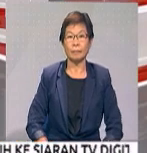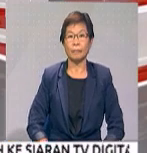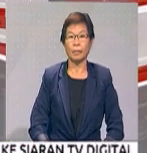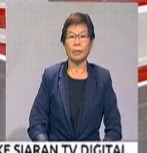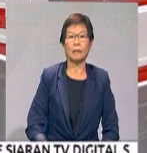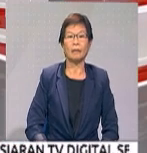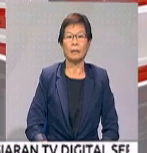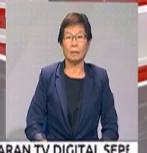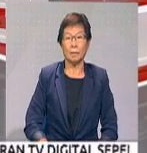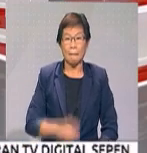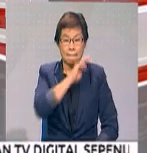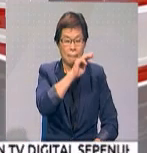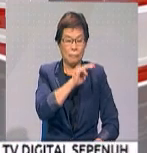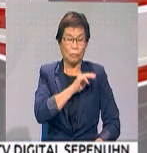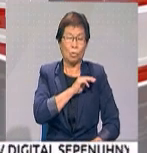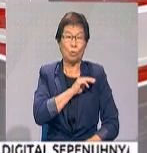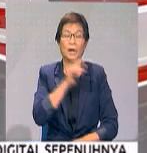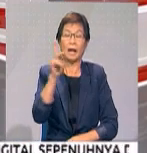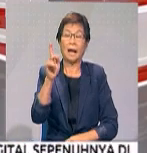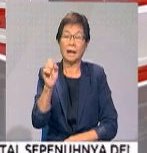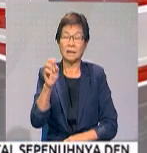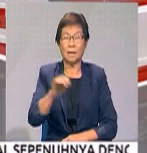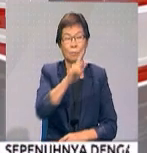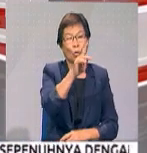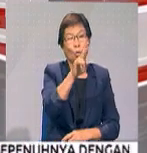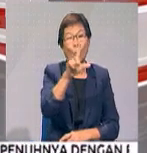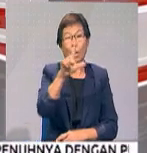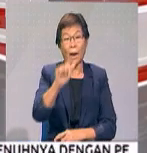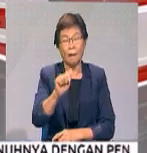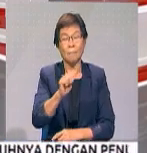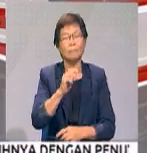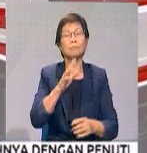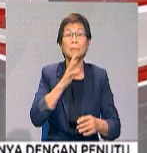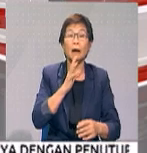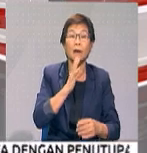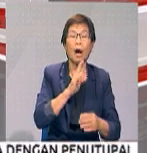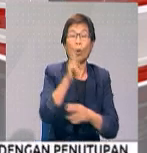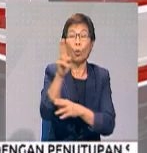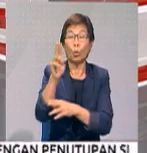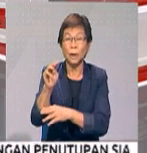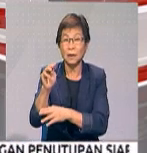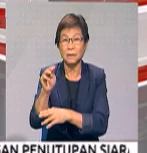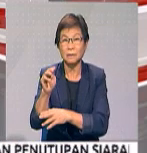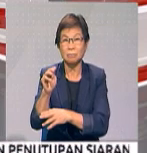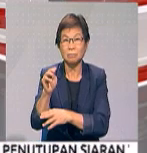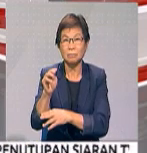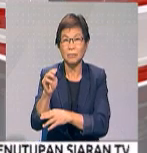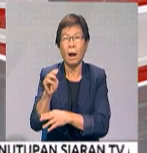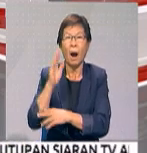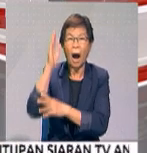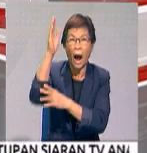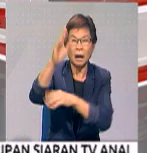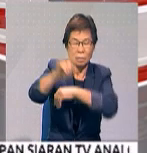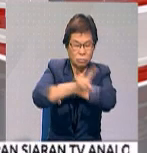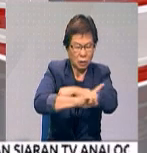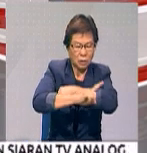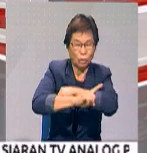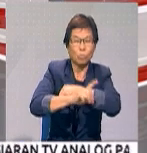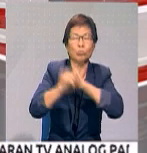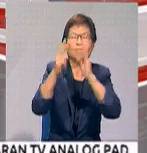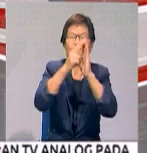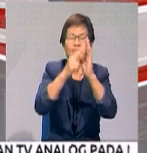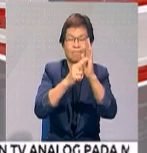Ya, sementara itu, Menteri Sumber Manusia M. Kulas Jegaran menegaskan utusan Melayu Malaysia Berhad bakal dikenakan